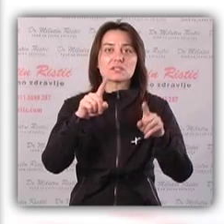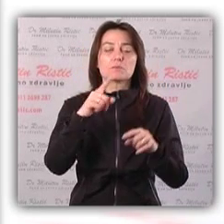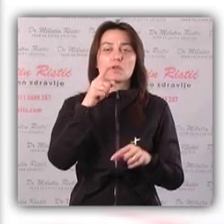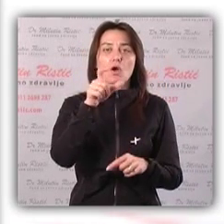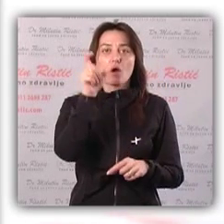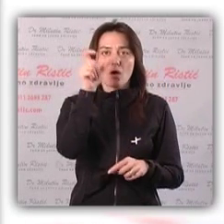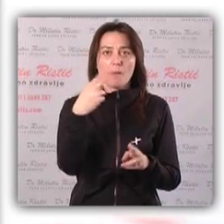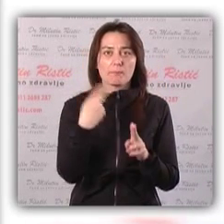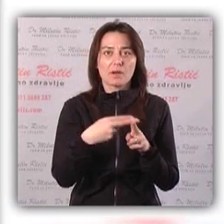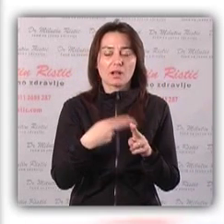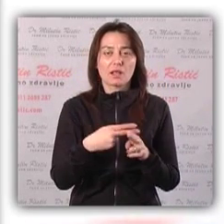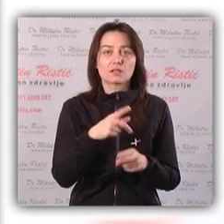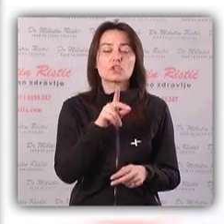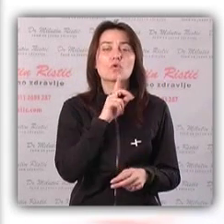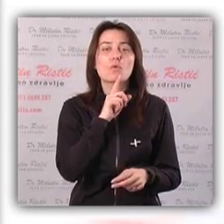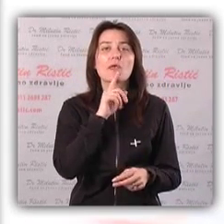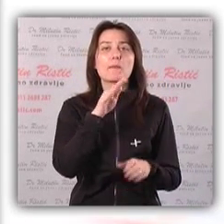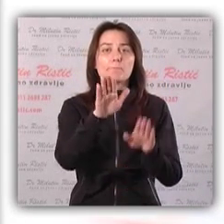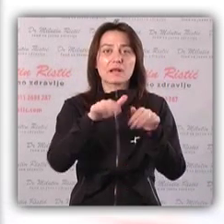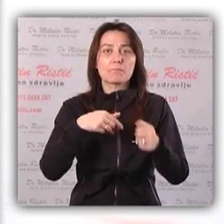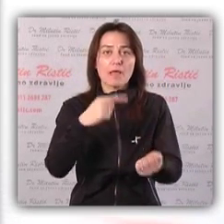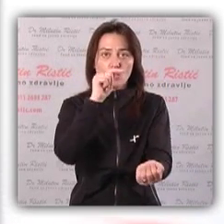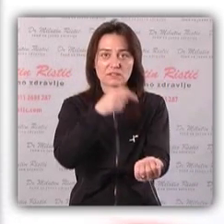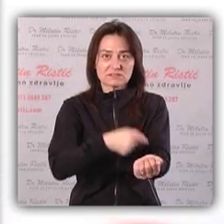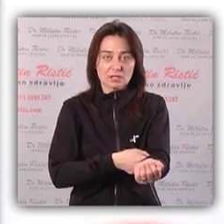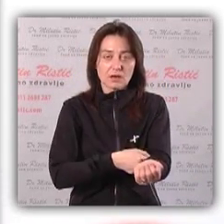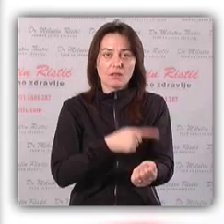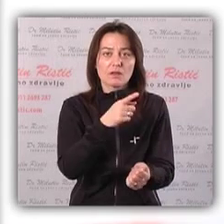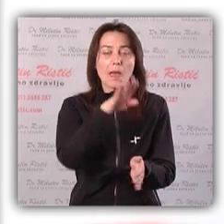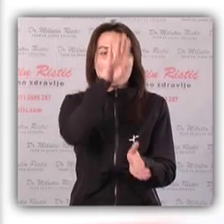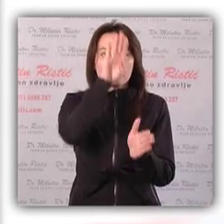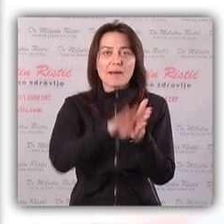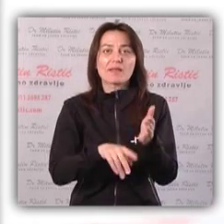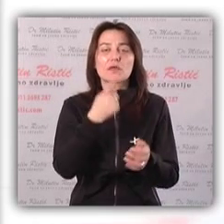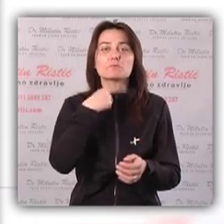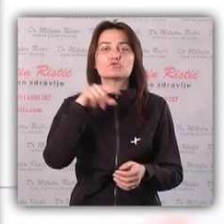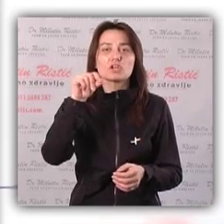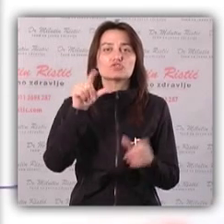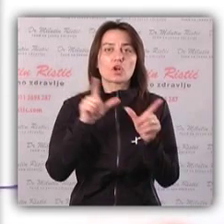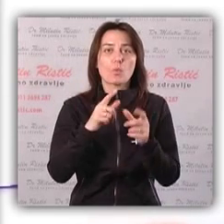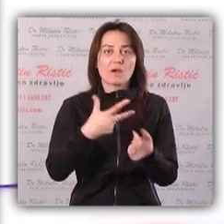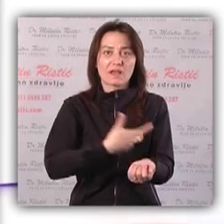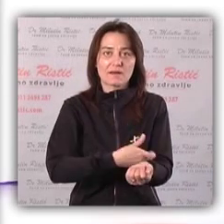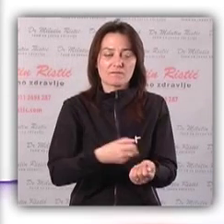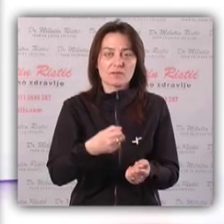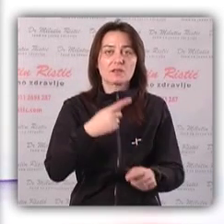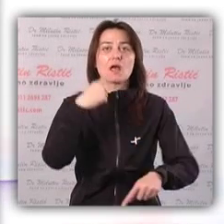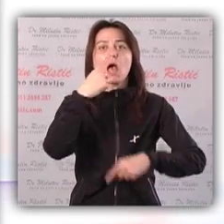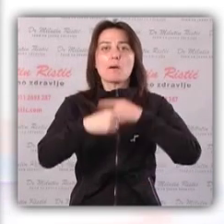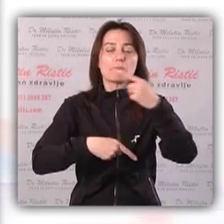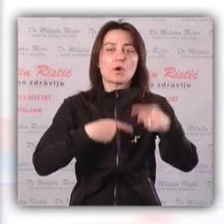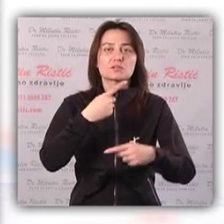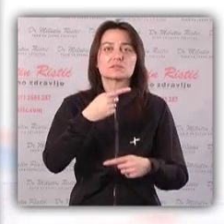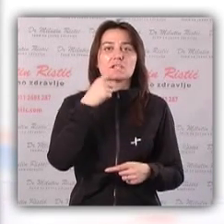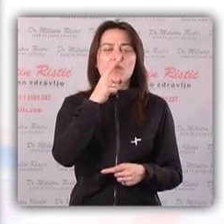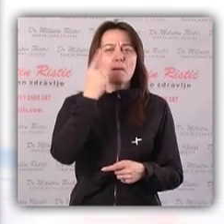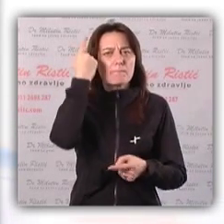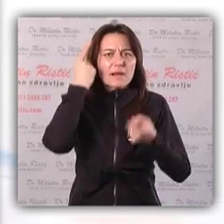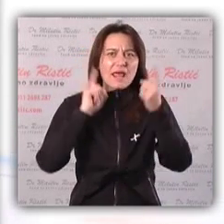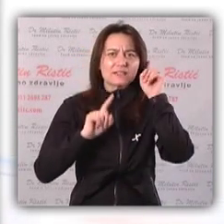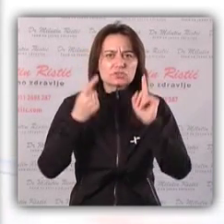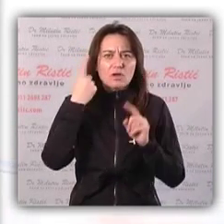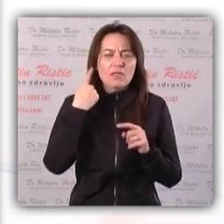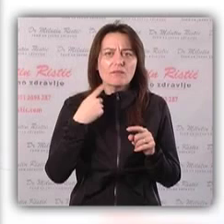česta, posebno kod pacijenata koji su na insulinskoj terapiji, a karakteriše se padom šećera u krvi sa